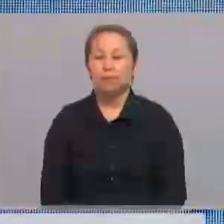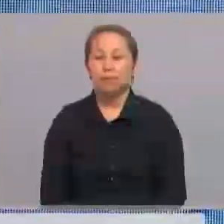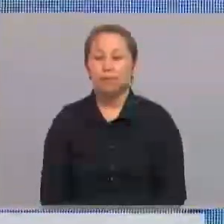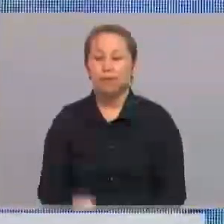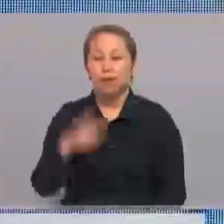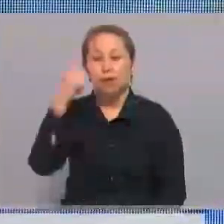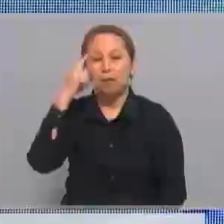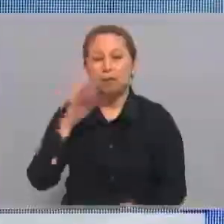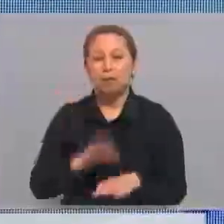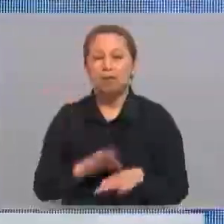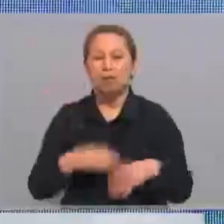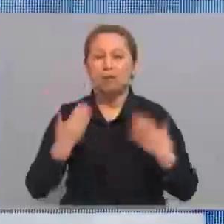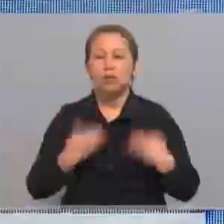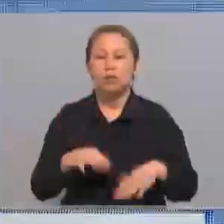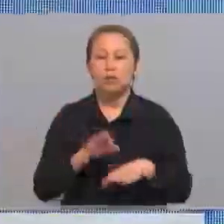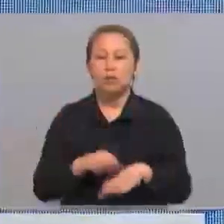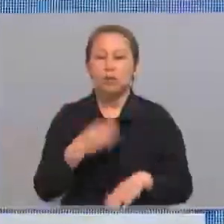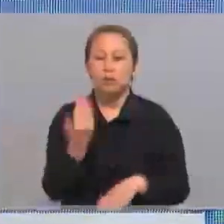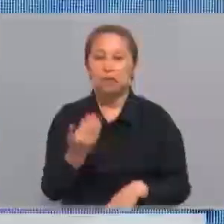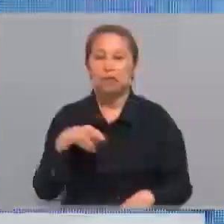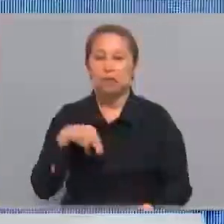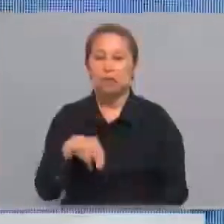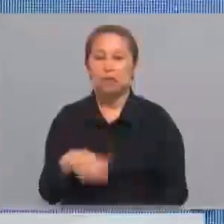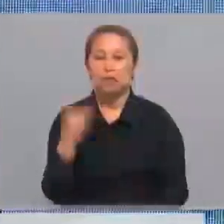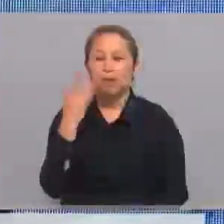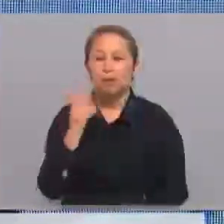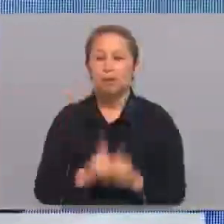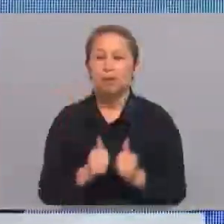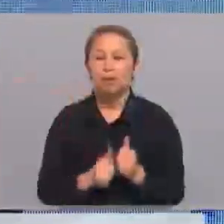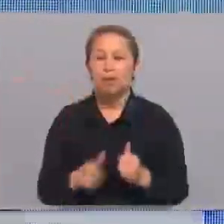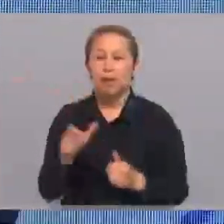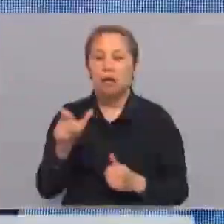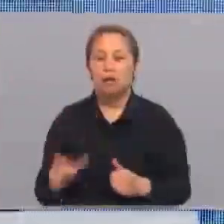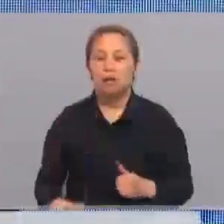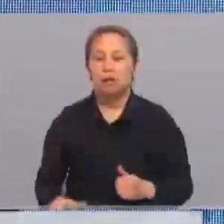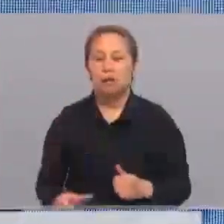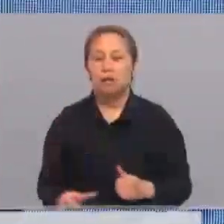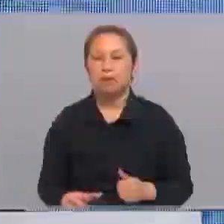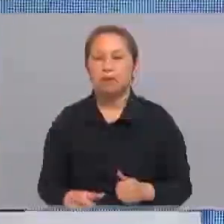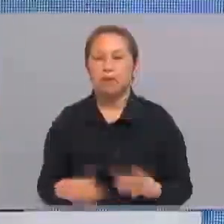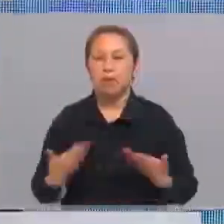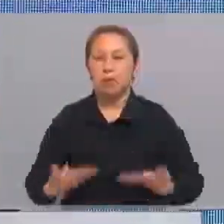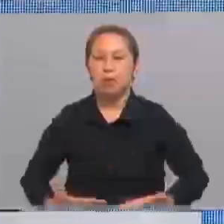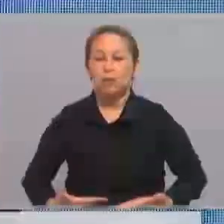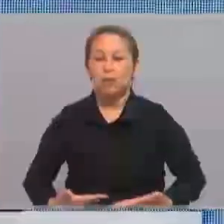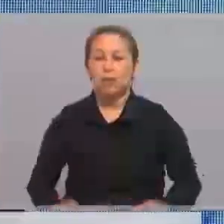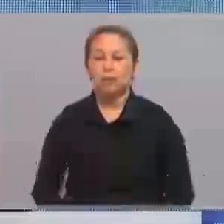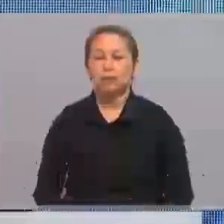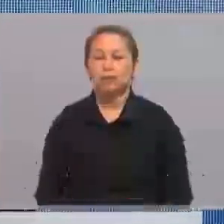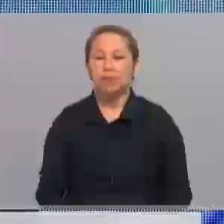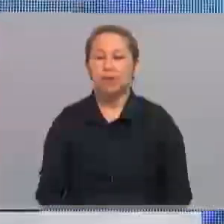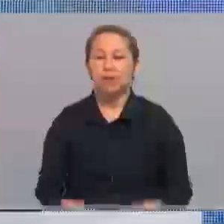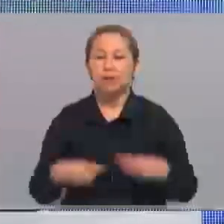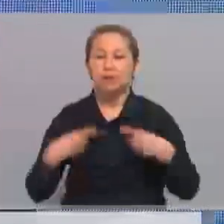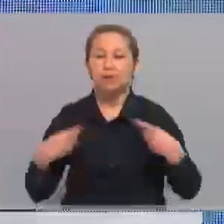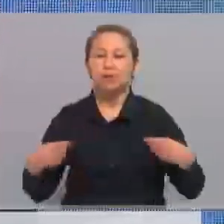Басымыз ауырып, балтырымыз сырдаса сіздерге барамыз. Әрбір азамат жаңағы өмірде